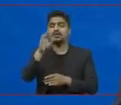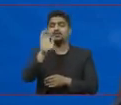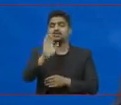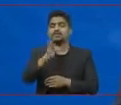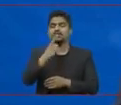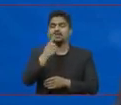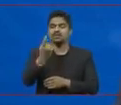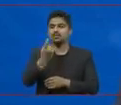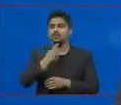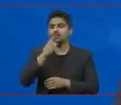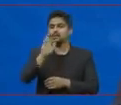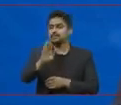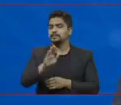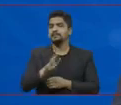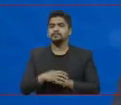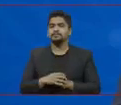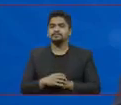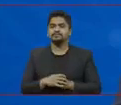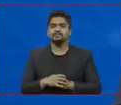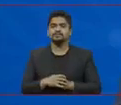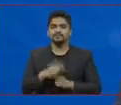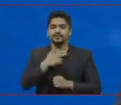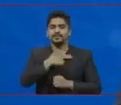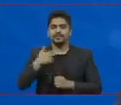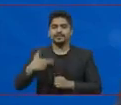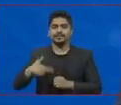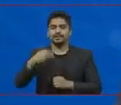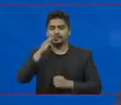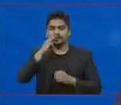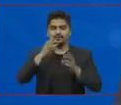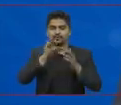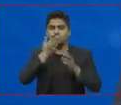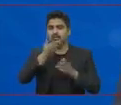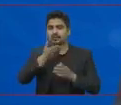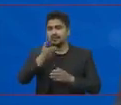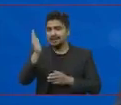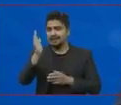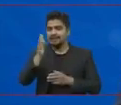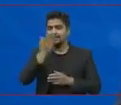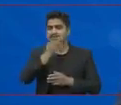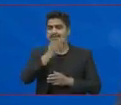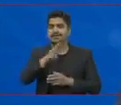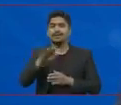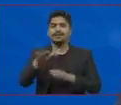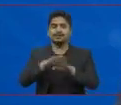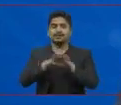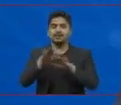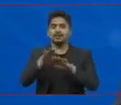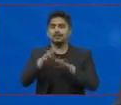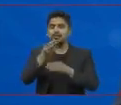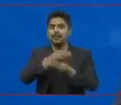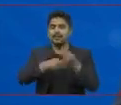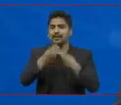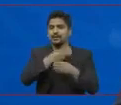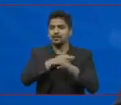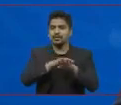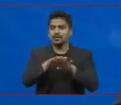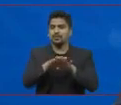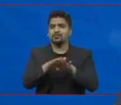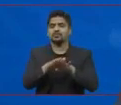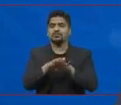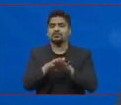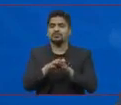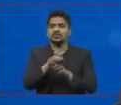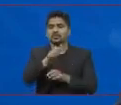भनेर सोध्नुभएको छ। चीनमा अध्ययनका लागि जाने विद्यार्थीहरू, व्यापारीहरू,